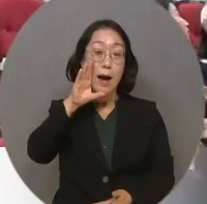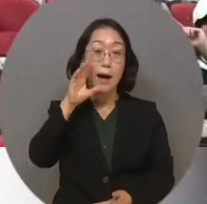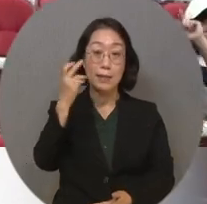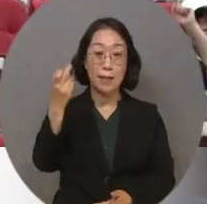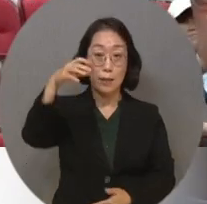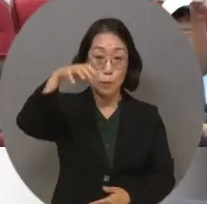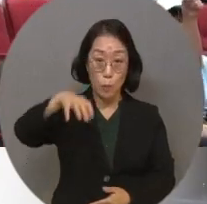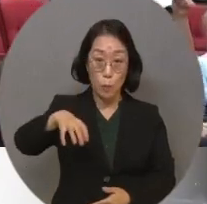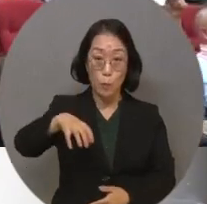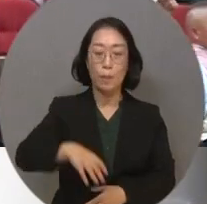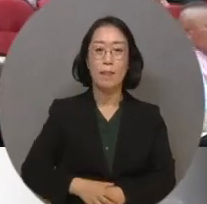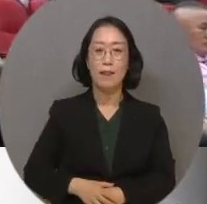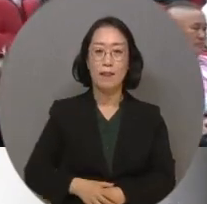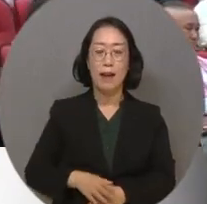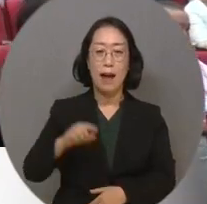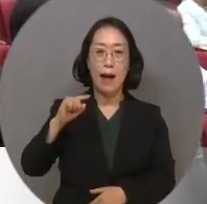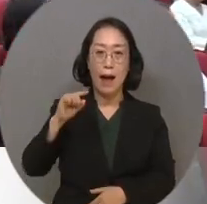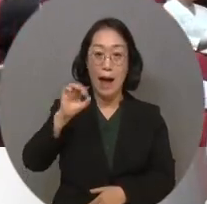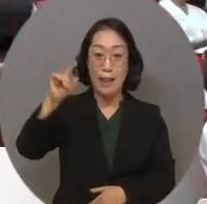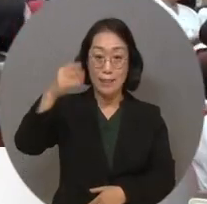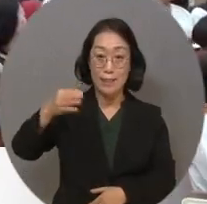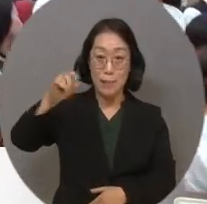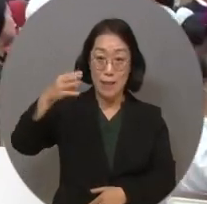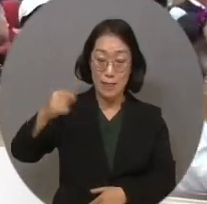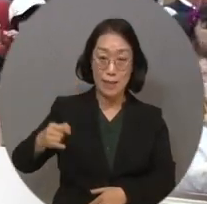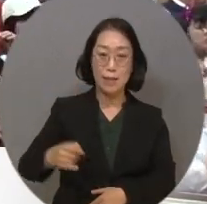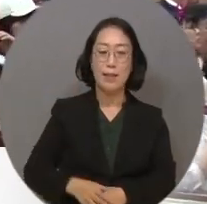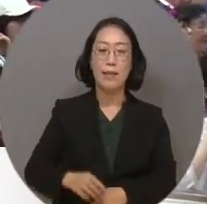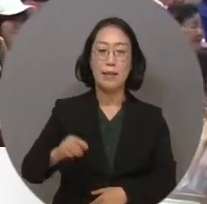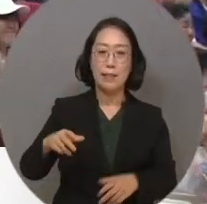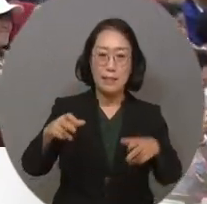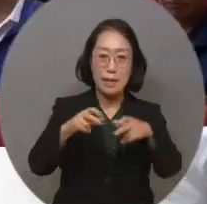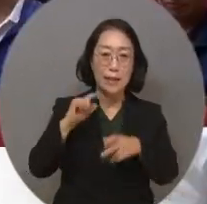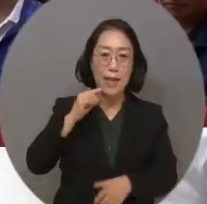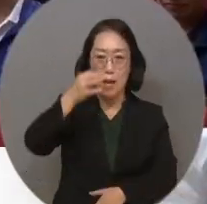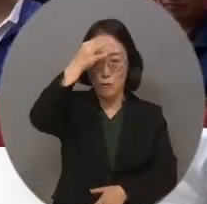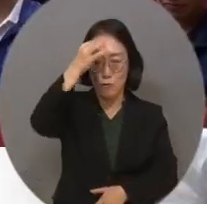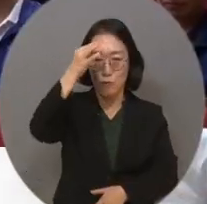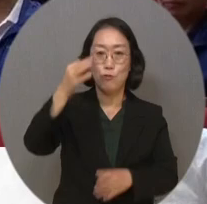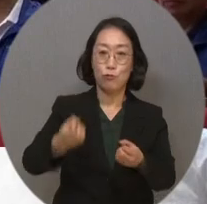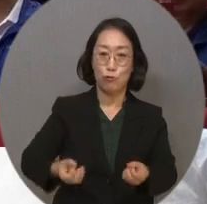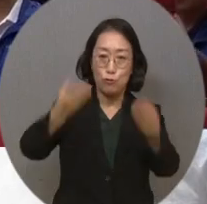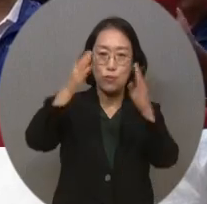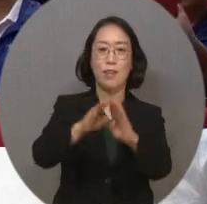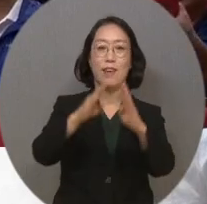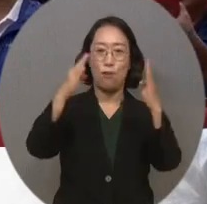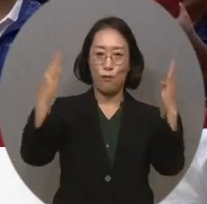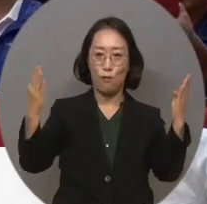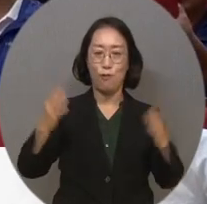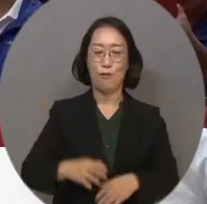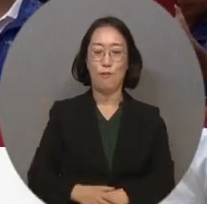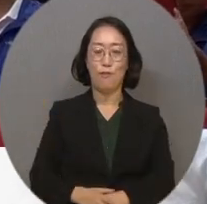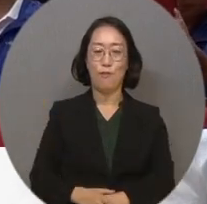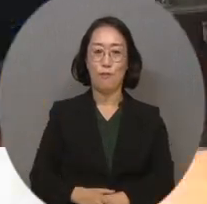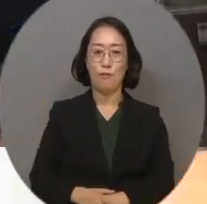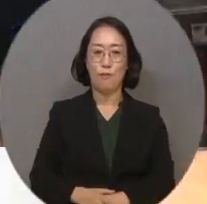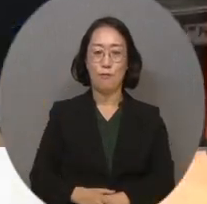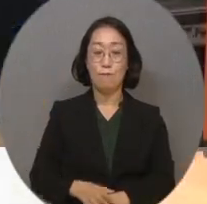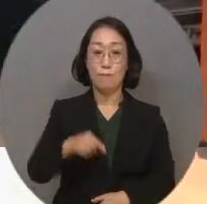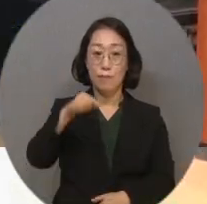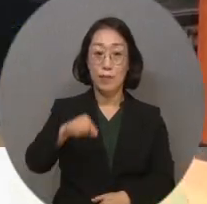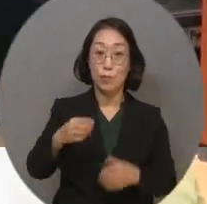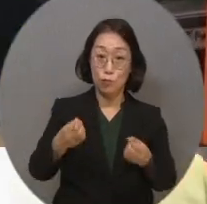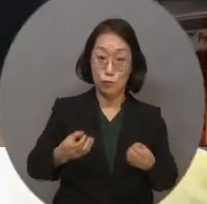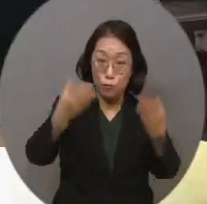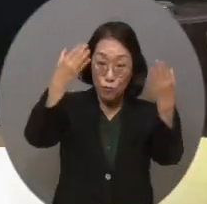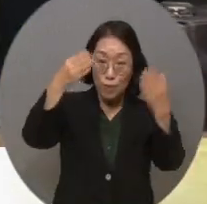교육문화 센터에서 아트밸리 아산 2023 장애인 예술제가 개최되었습니다 2023